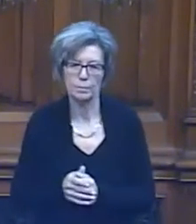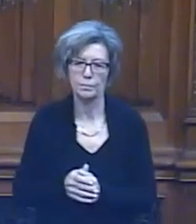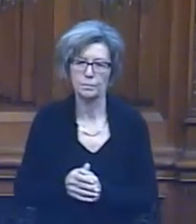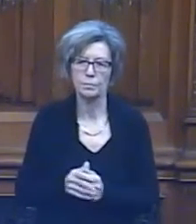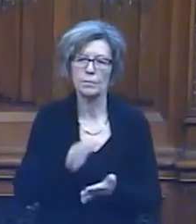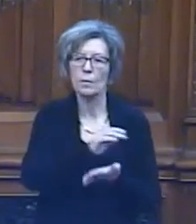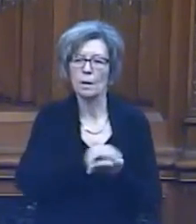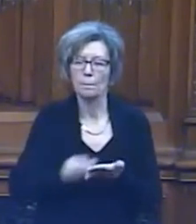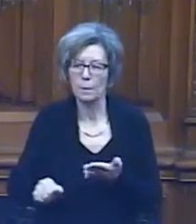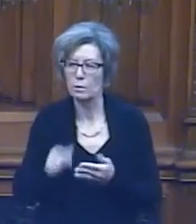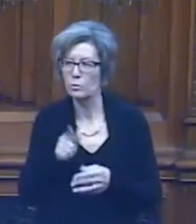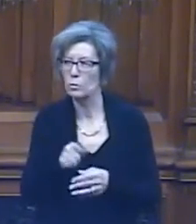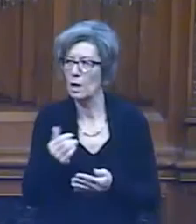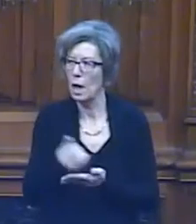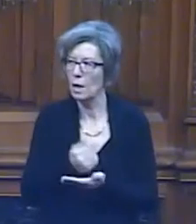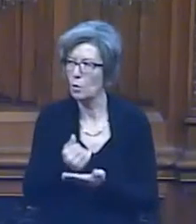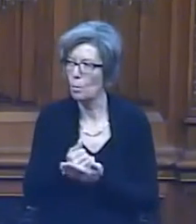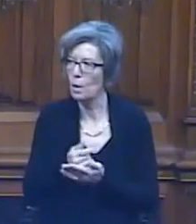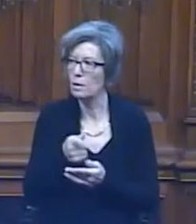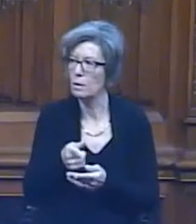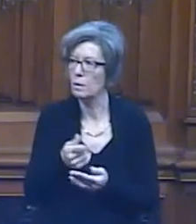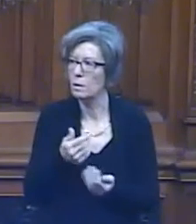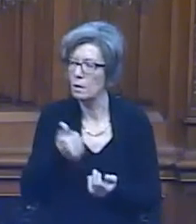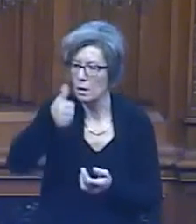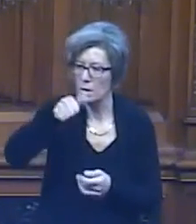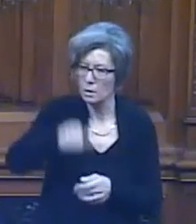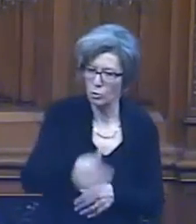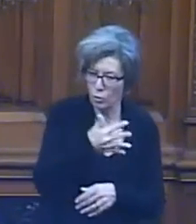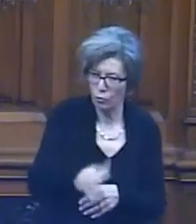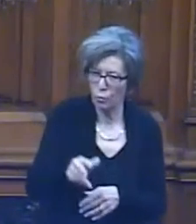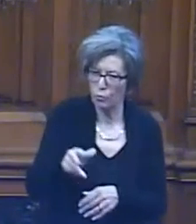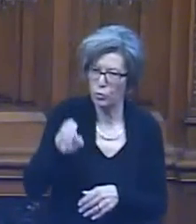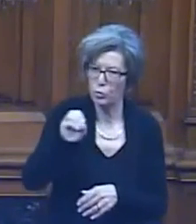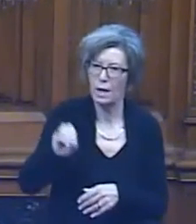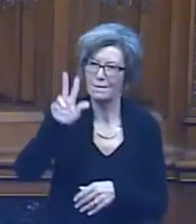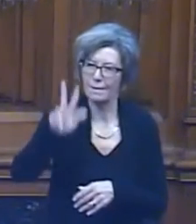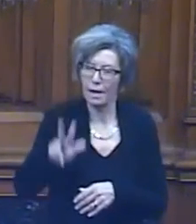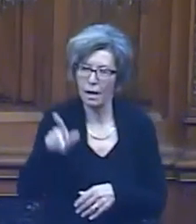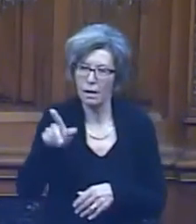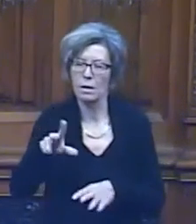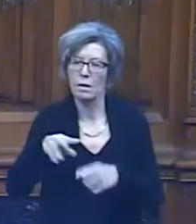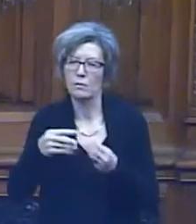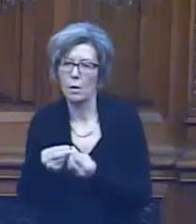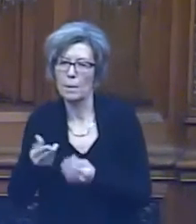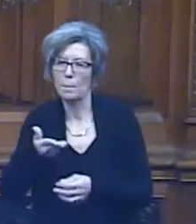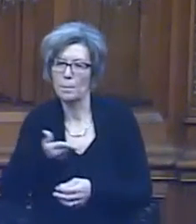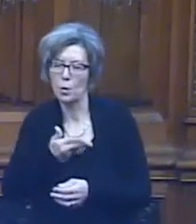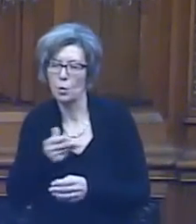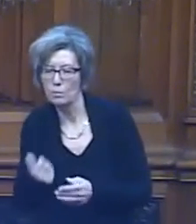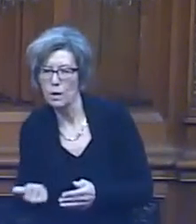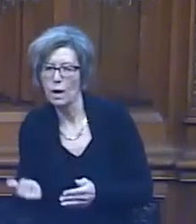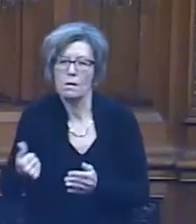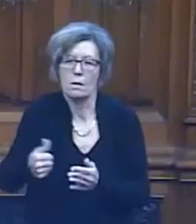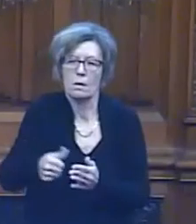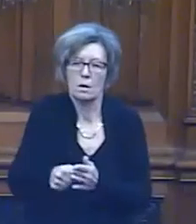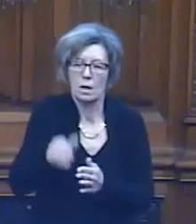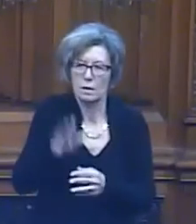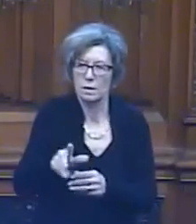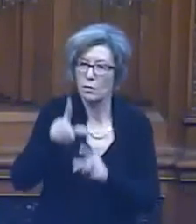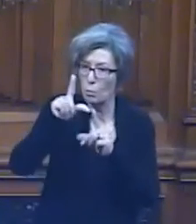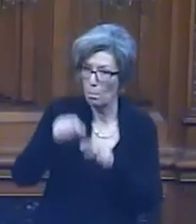Abzüglich des anrechenbaren Einkommens von 1.503 erhält die Familie eine Ergänzung aus